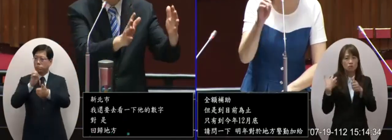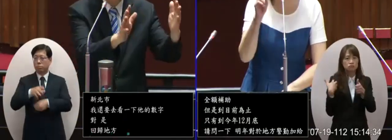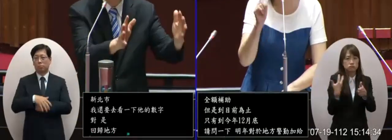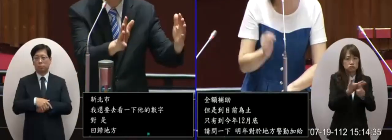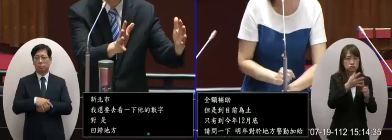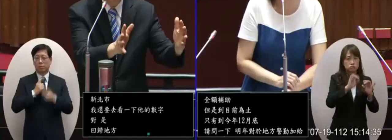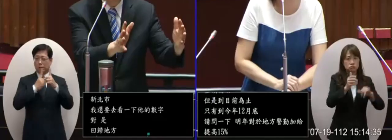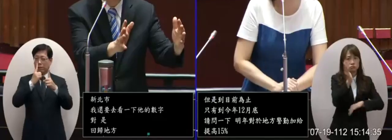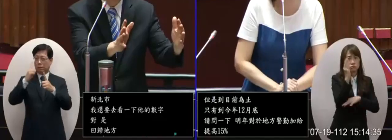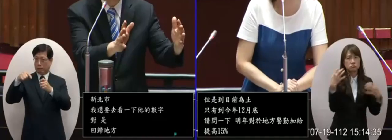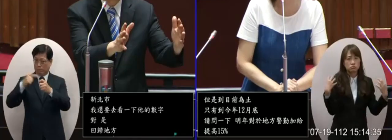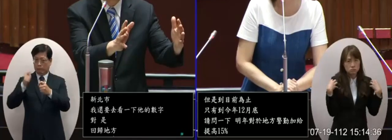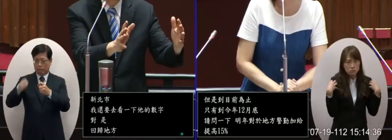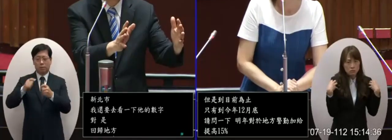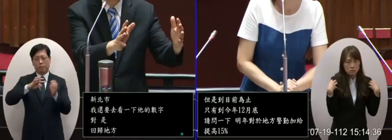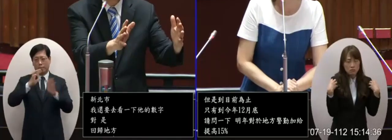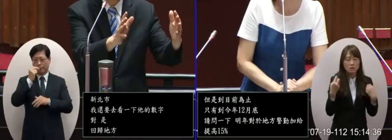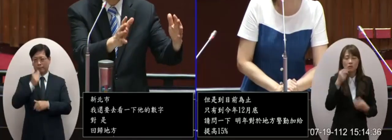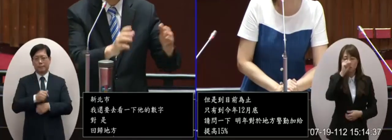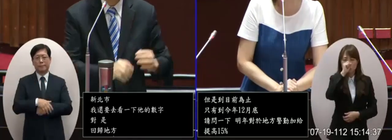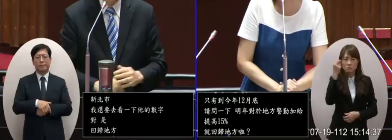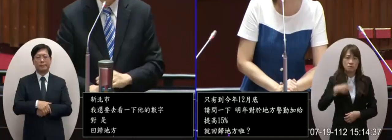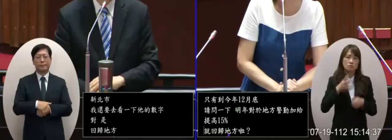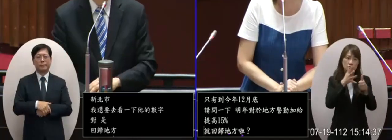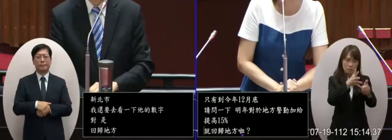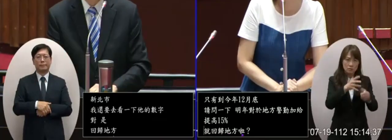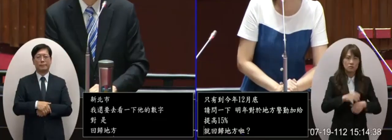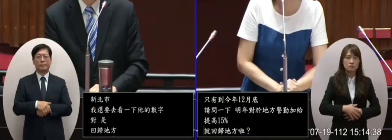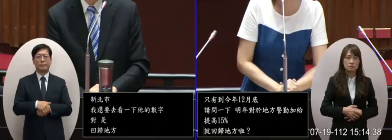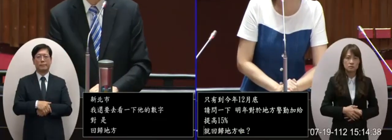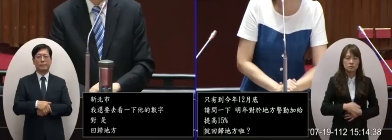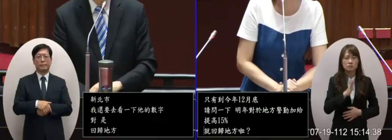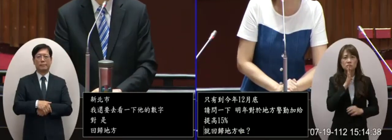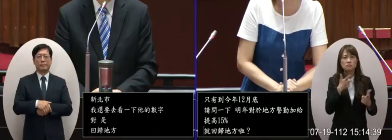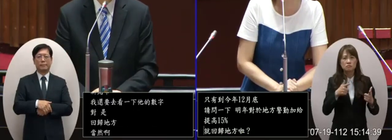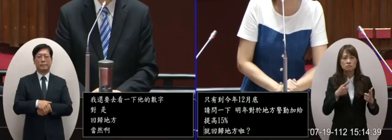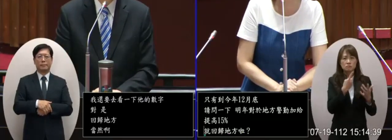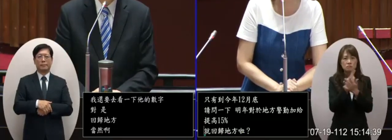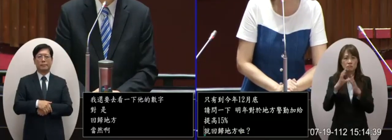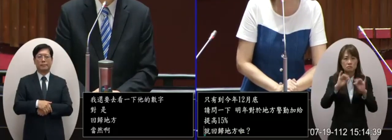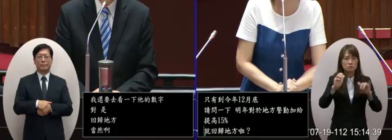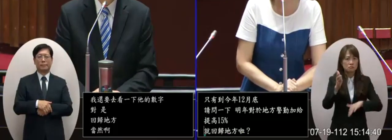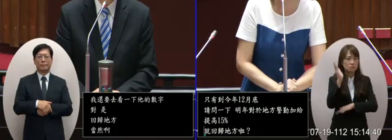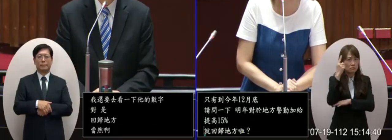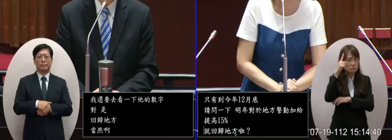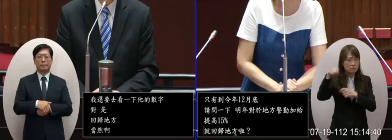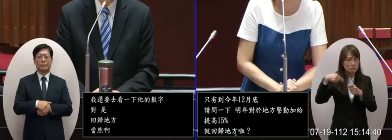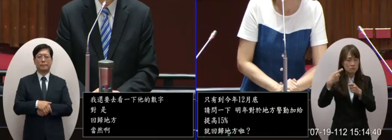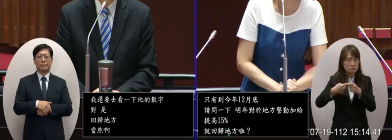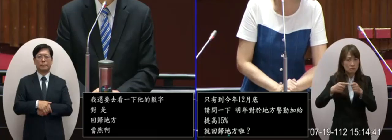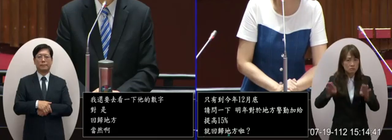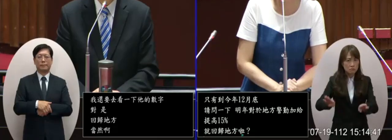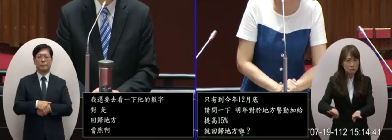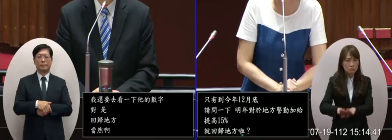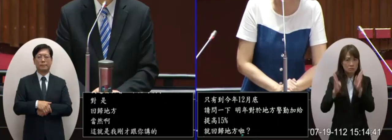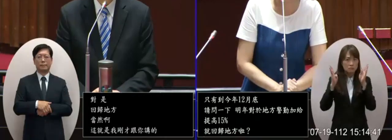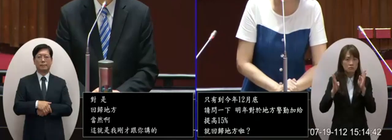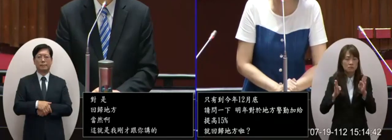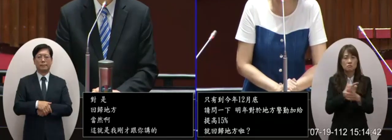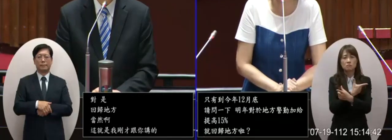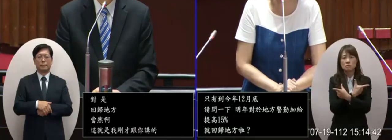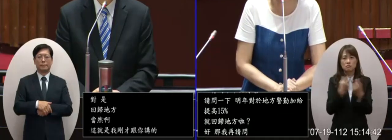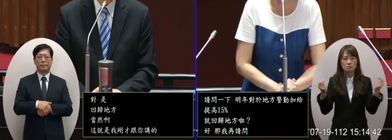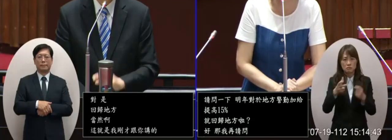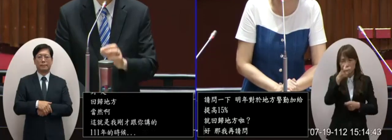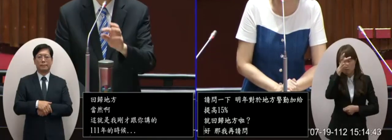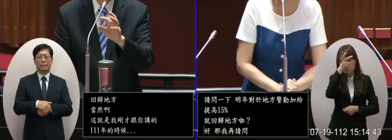的 那我再请问，所以是不是所有的地方政府从明年开始都不会有